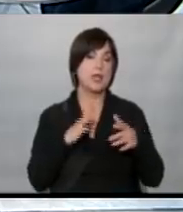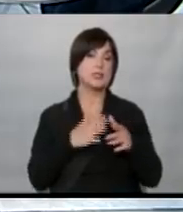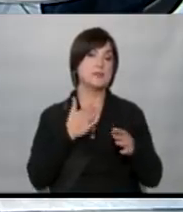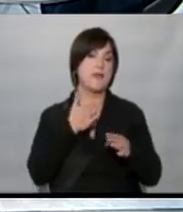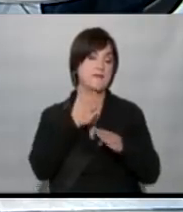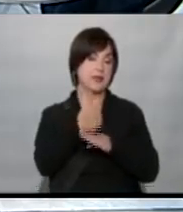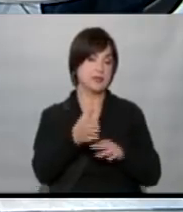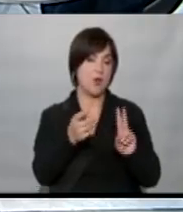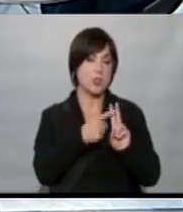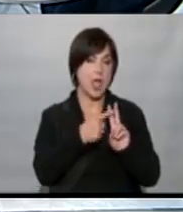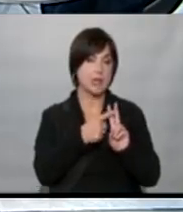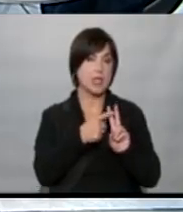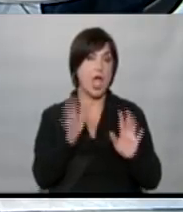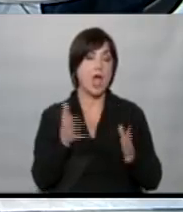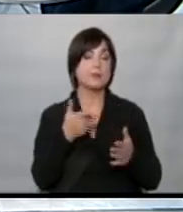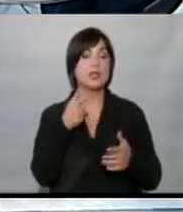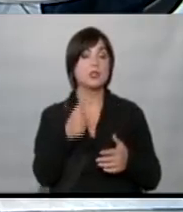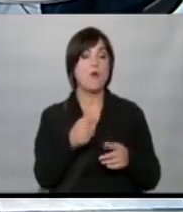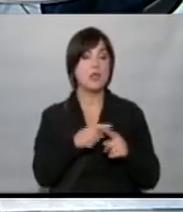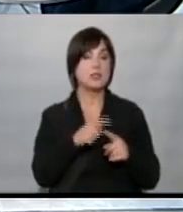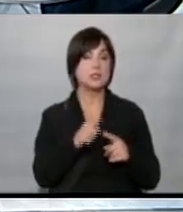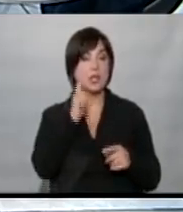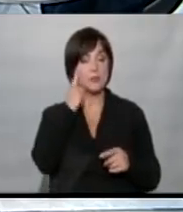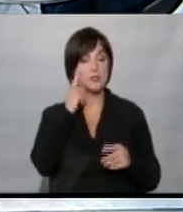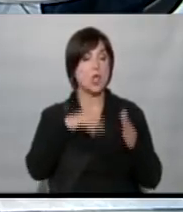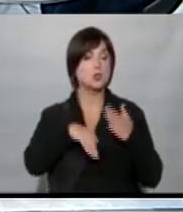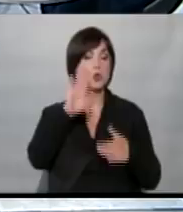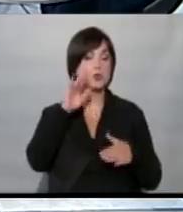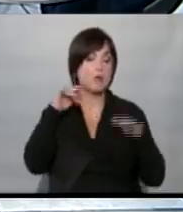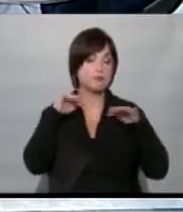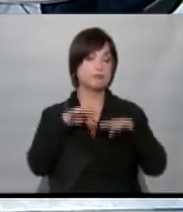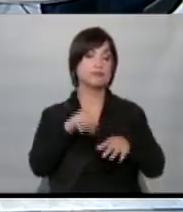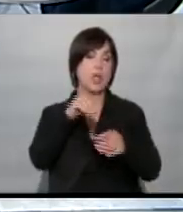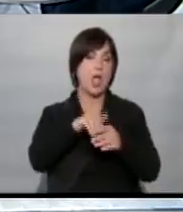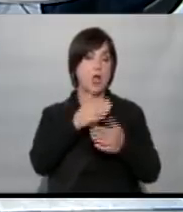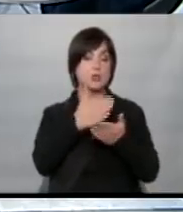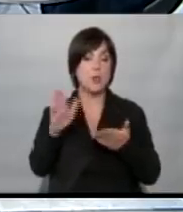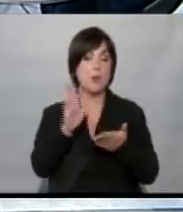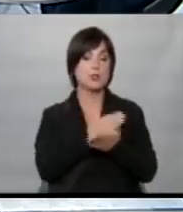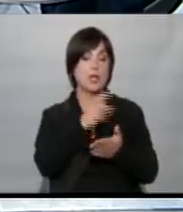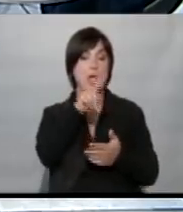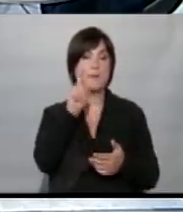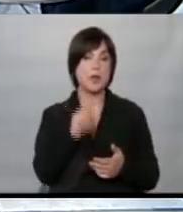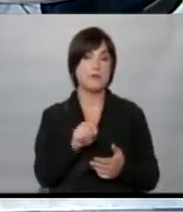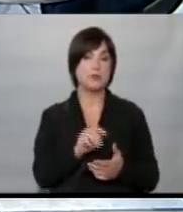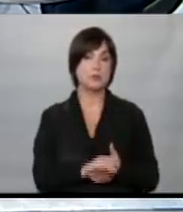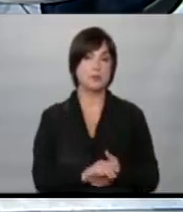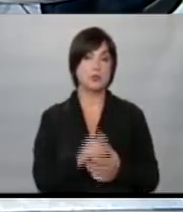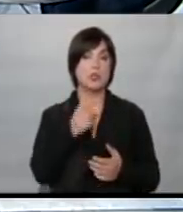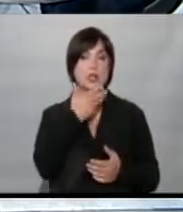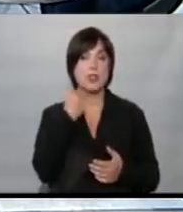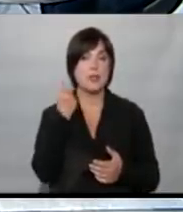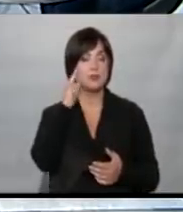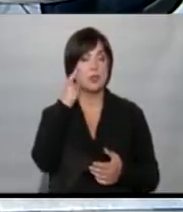ќе бевме завлез во НАТО. Ама дали на таков начин не смета дека ќе се зголемеше излезноста ако се одвоја прашањата? Не, тогаш ќе беше бесмислен